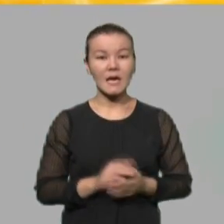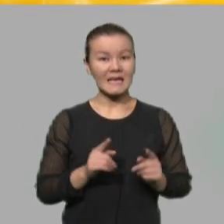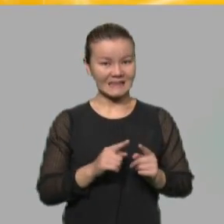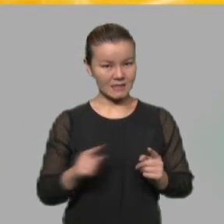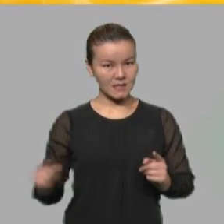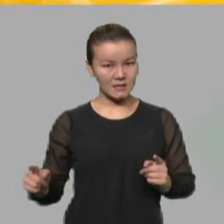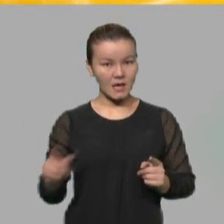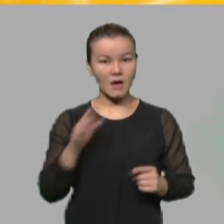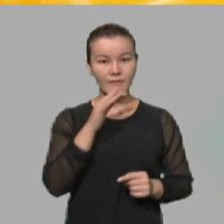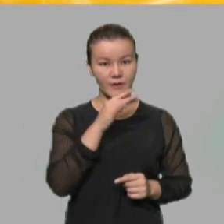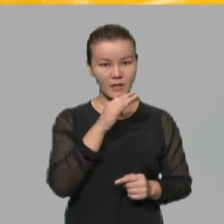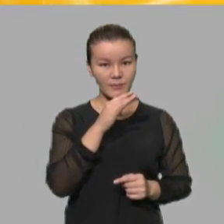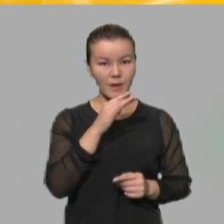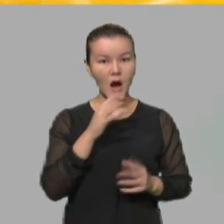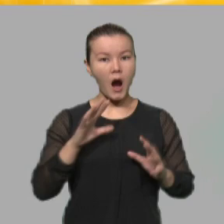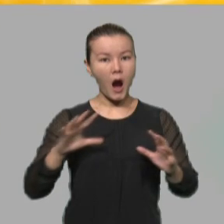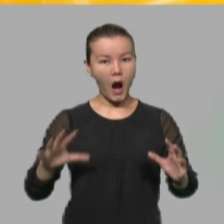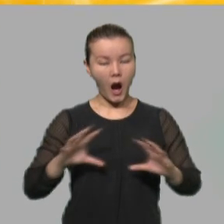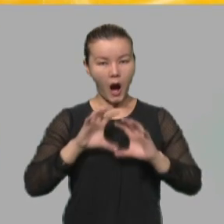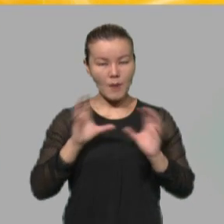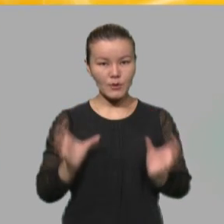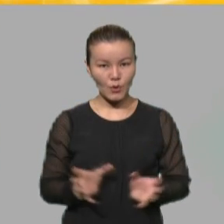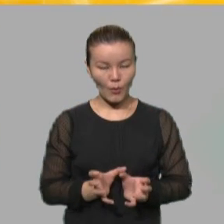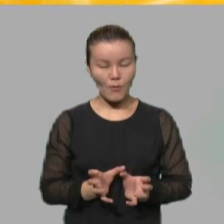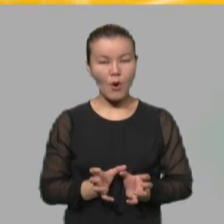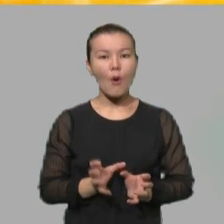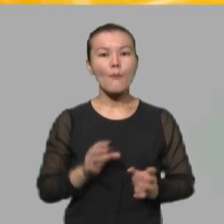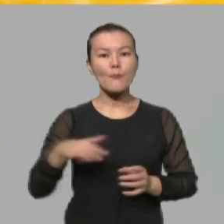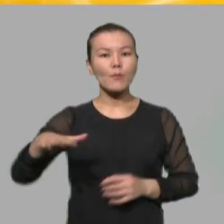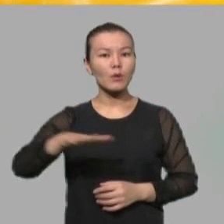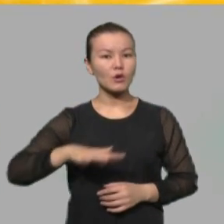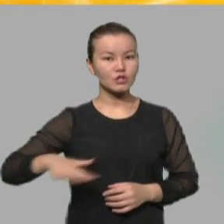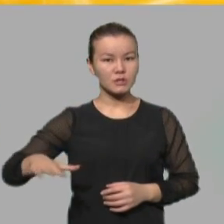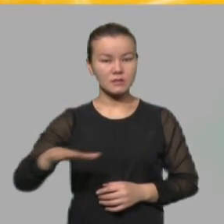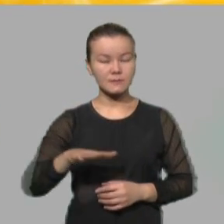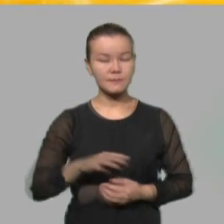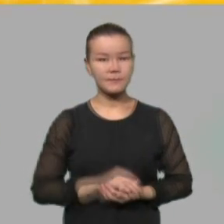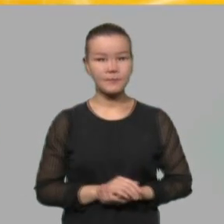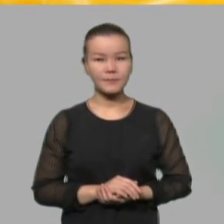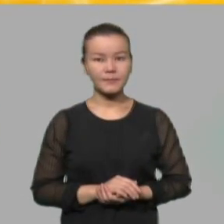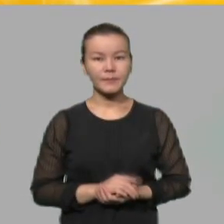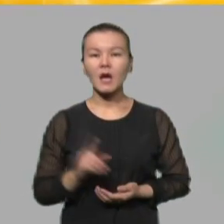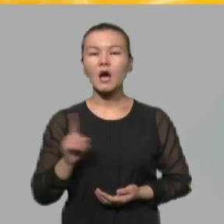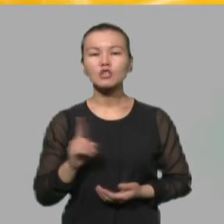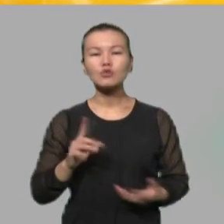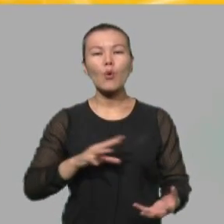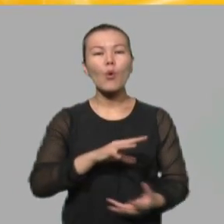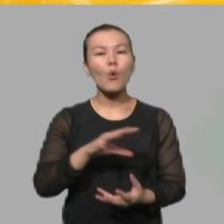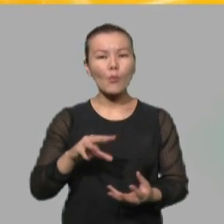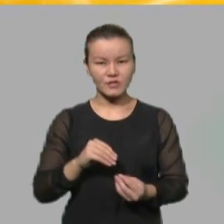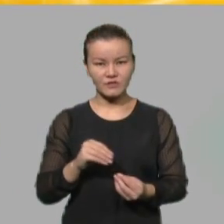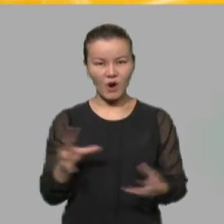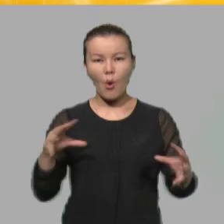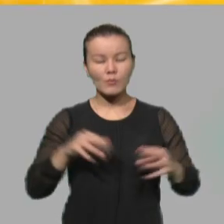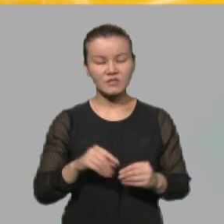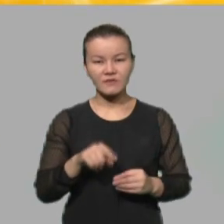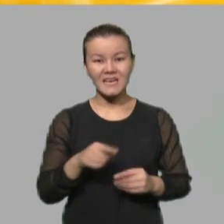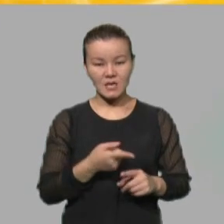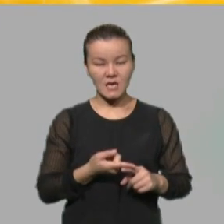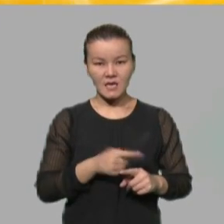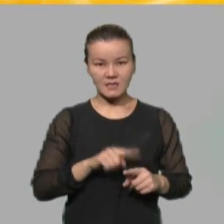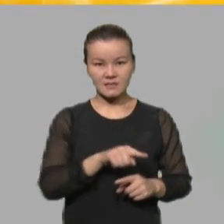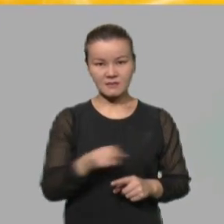Правильно, длина, время, объем, площадь. А что же общего